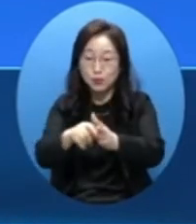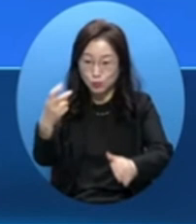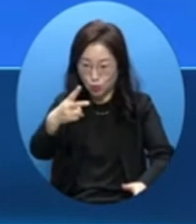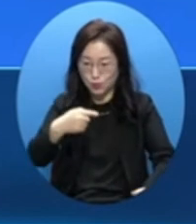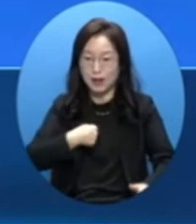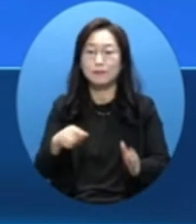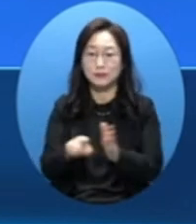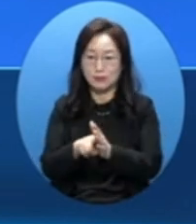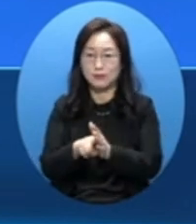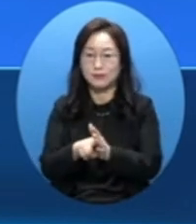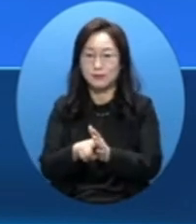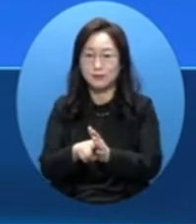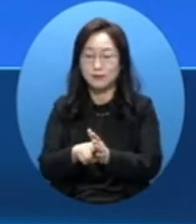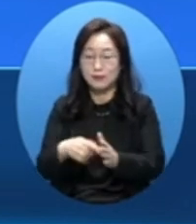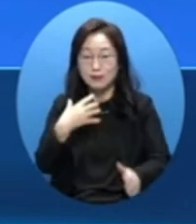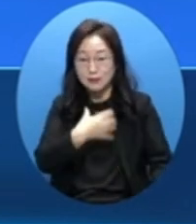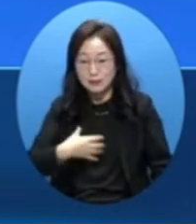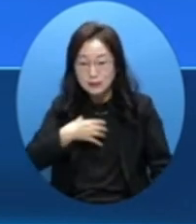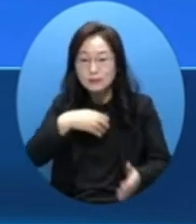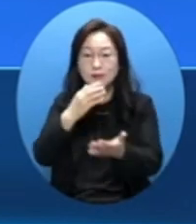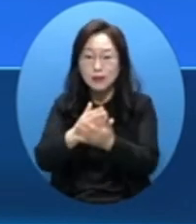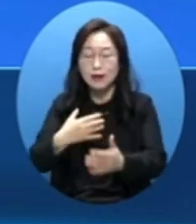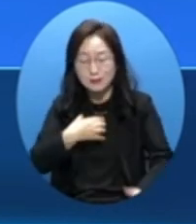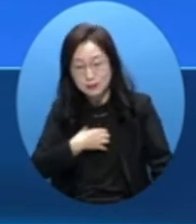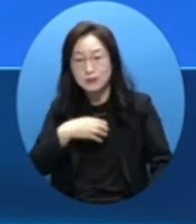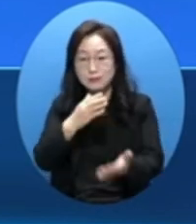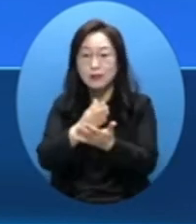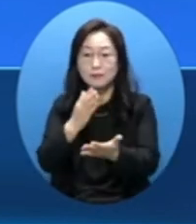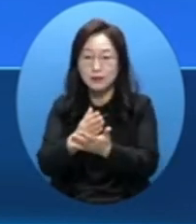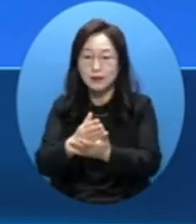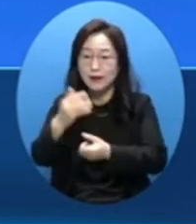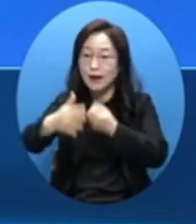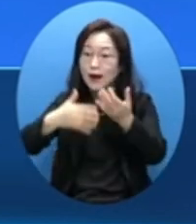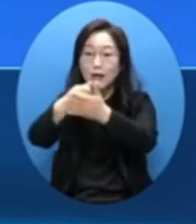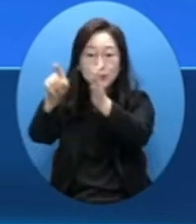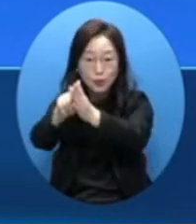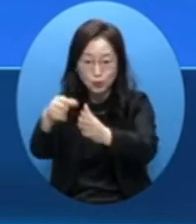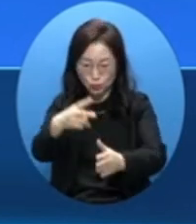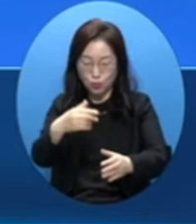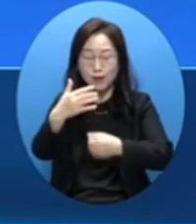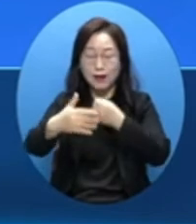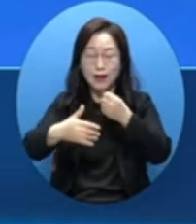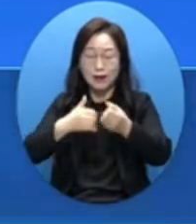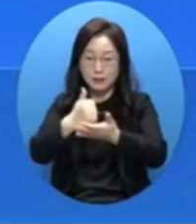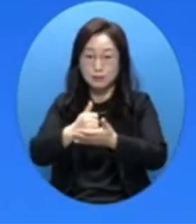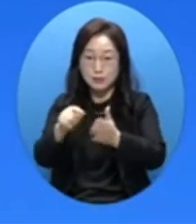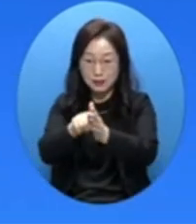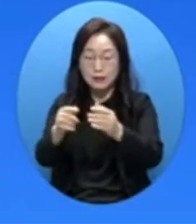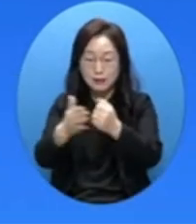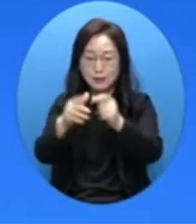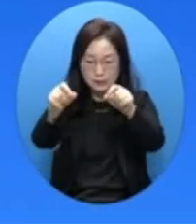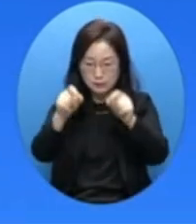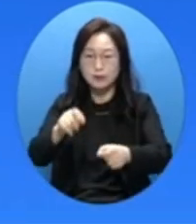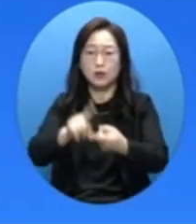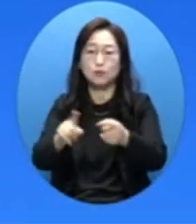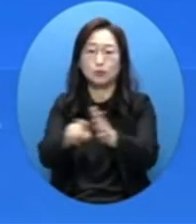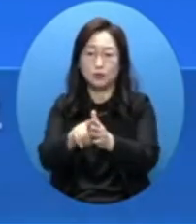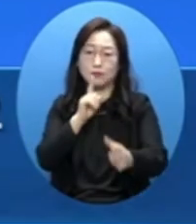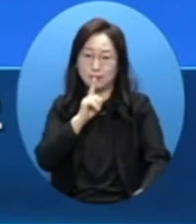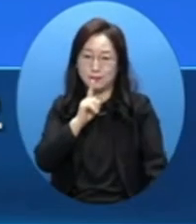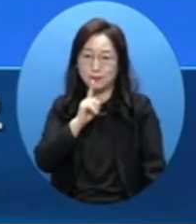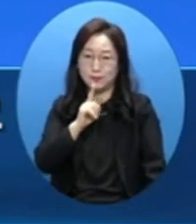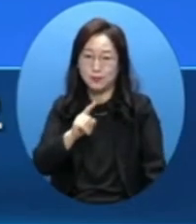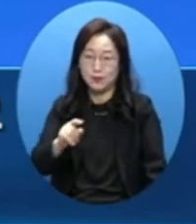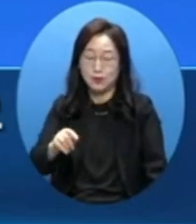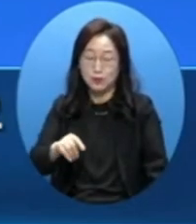나를 믿어라. 근심하지 말라. 하나님을 믿으니 또 나를 믿어라. 주님 말씀하셨습니다. 14장 6절에 주님